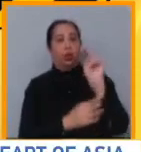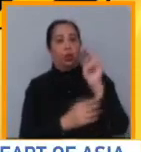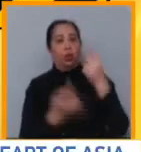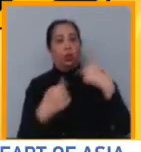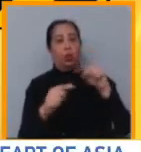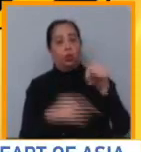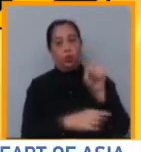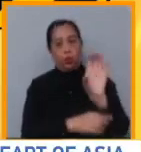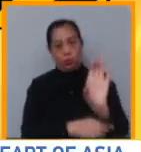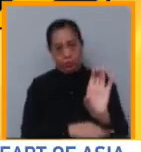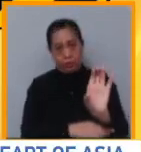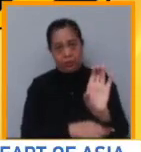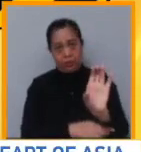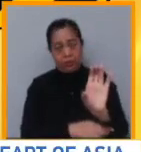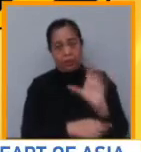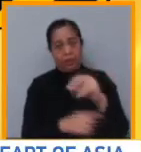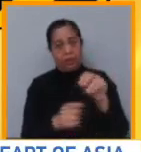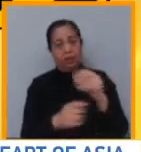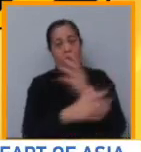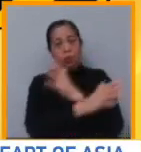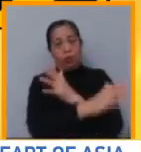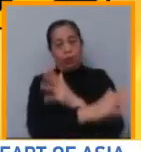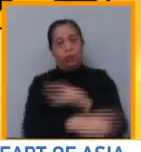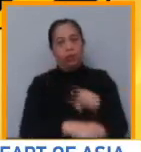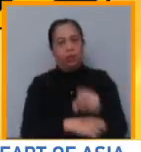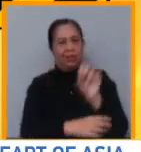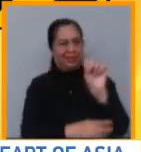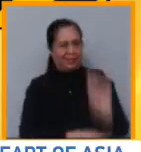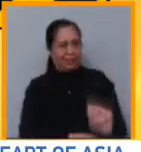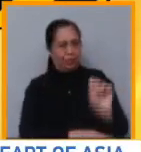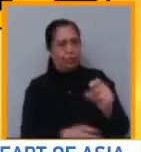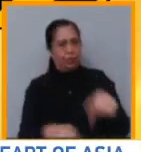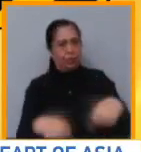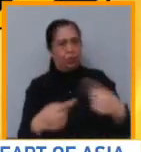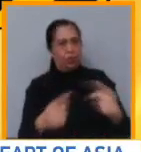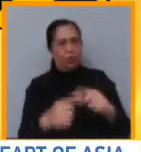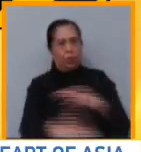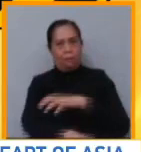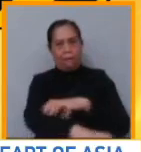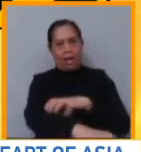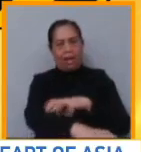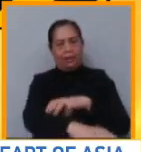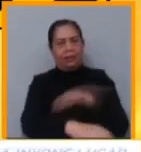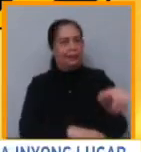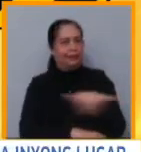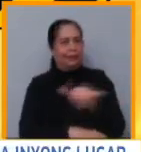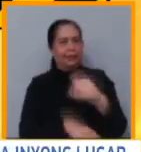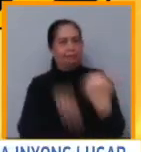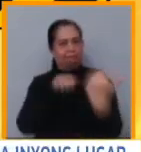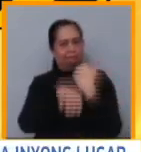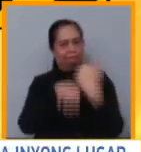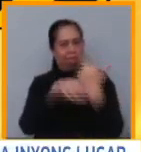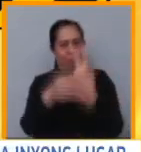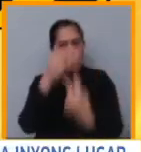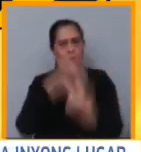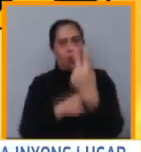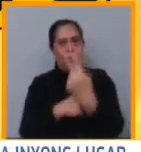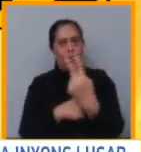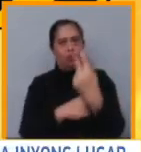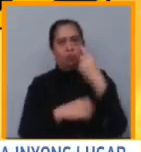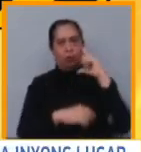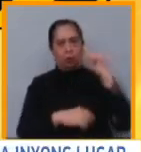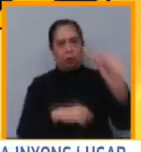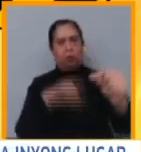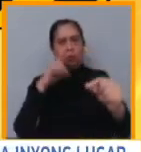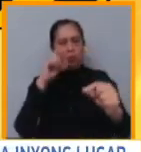at Monumento, ang southbound naman papunta ng Makati. Pareho pong maayos at mabilis lamang ang daloy ng trapiko